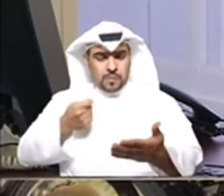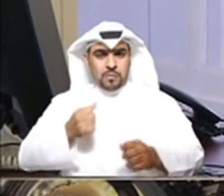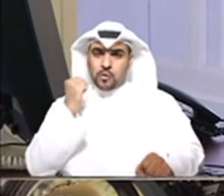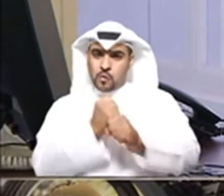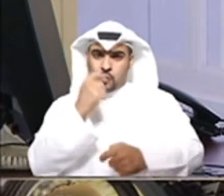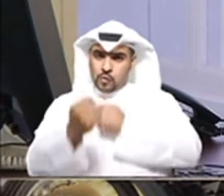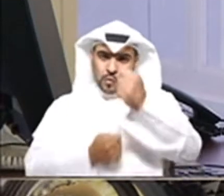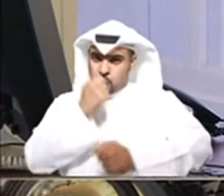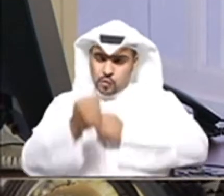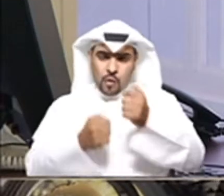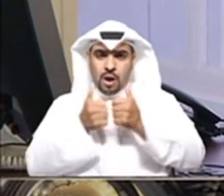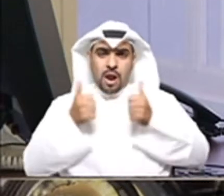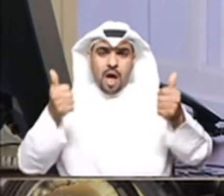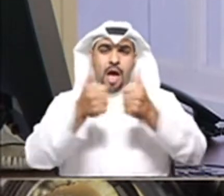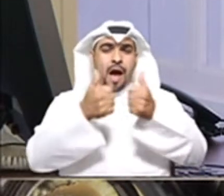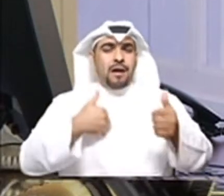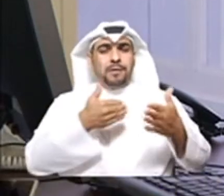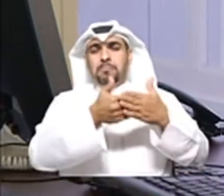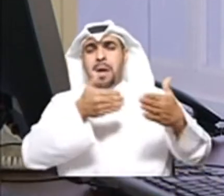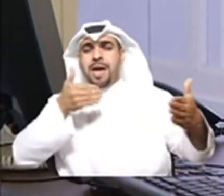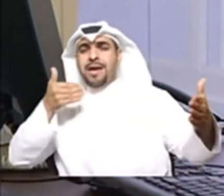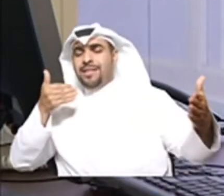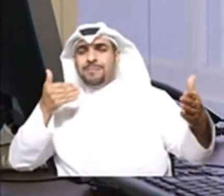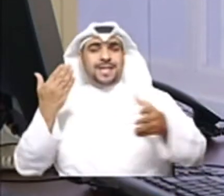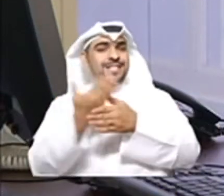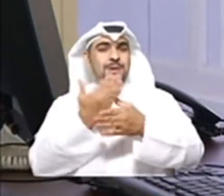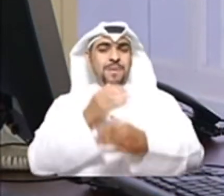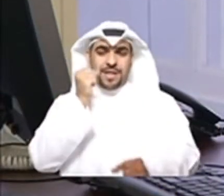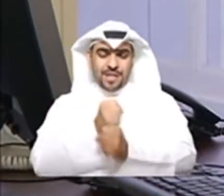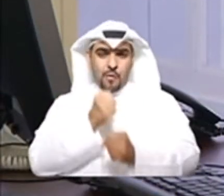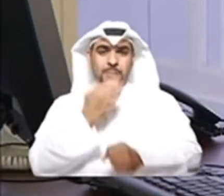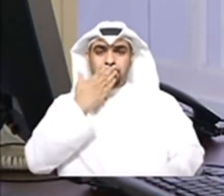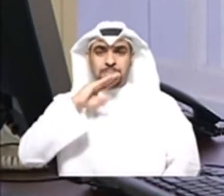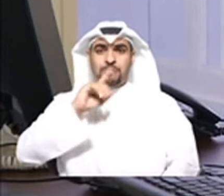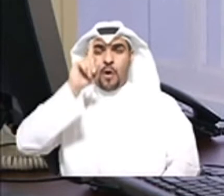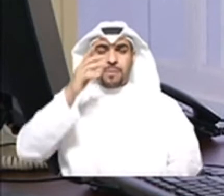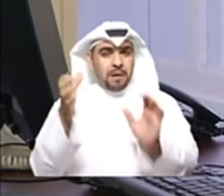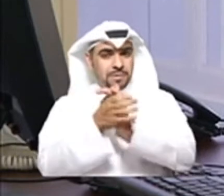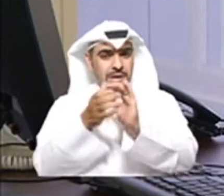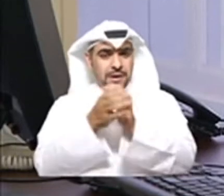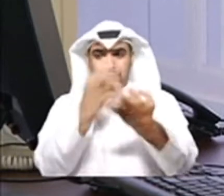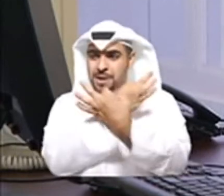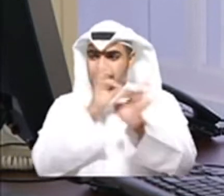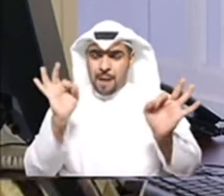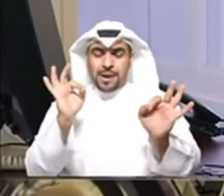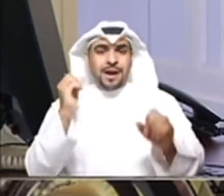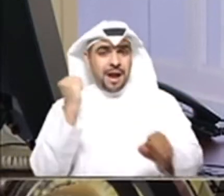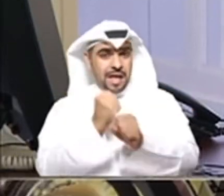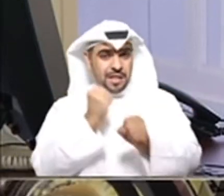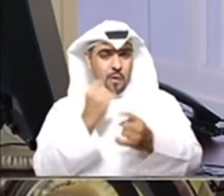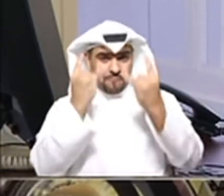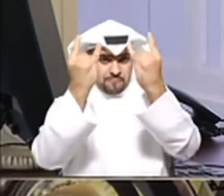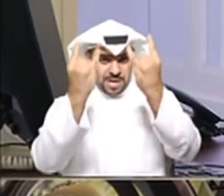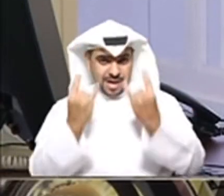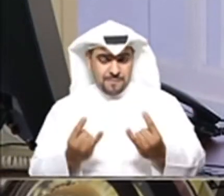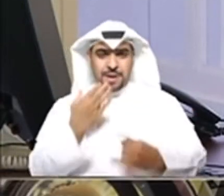بعيد عن البيت والاسره وكده، لكن بالعكس يعني الزملاء هنا والاجواء في قاعه التحرير عامه يعني